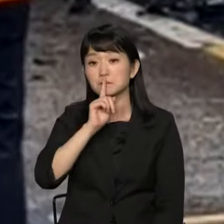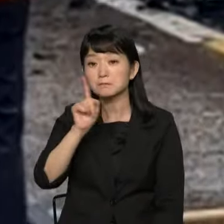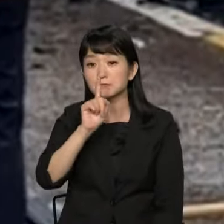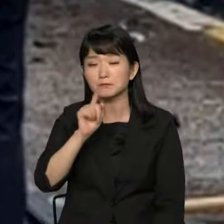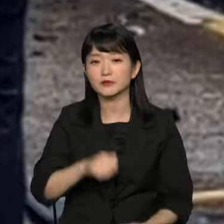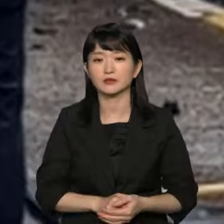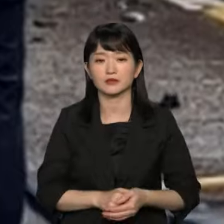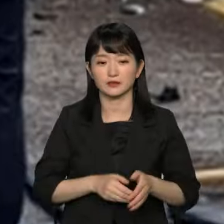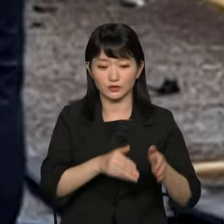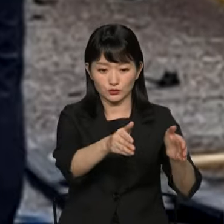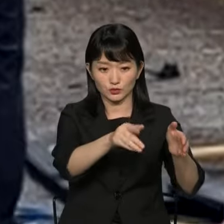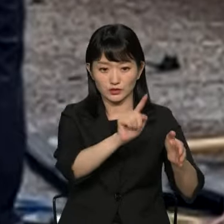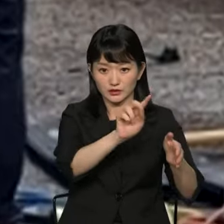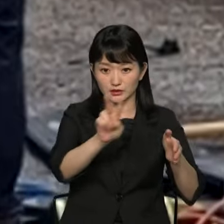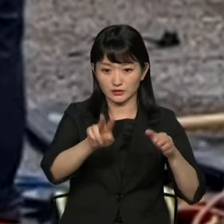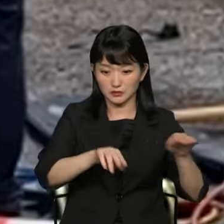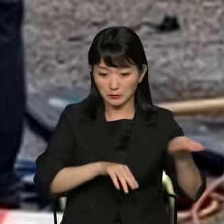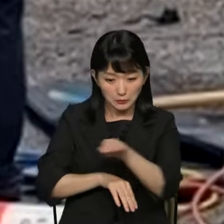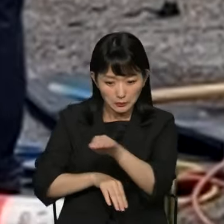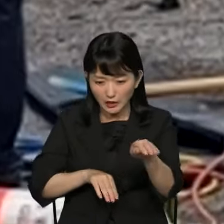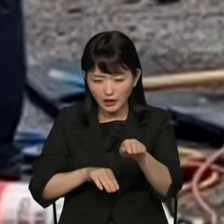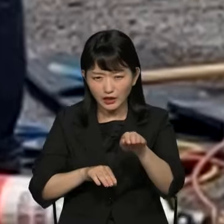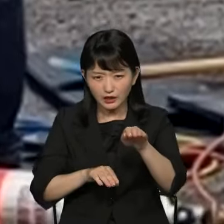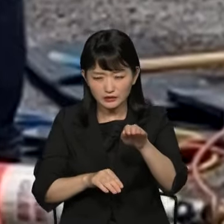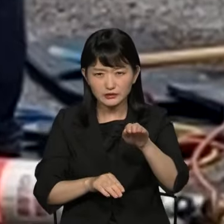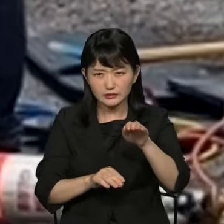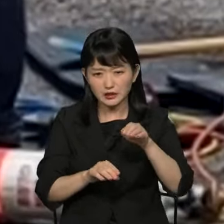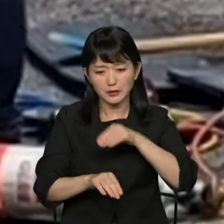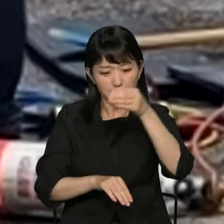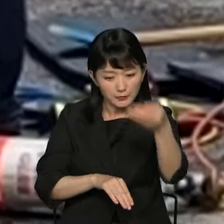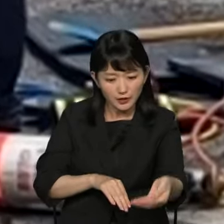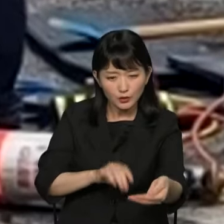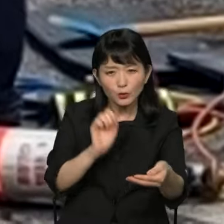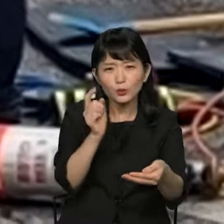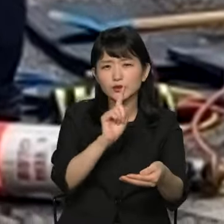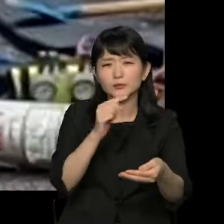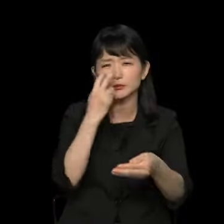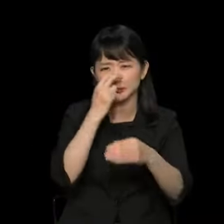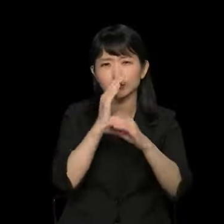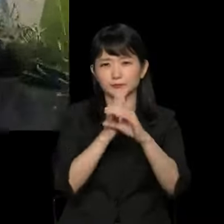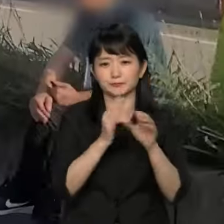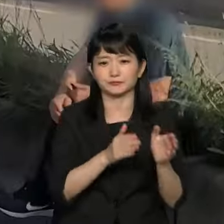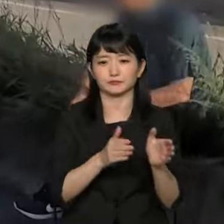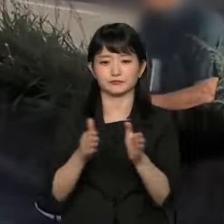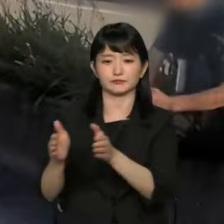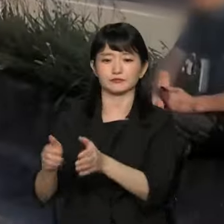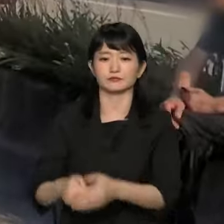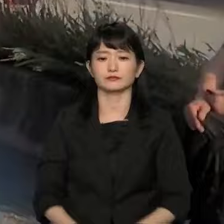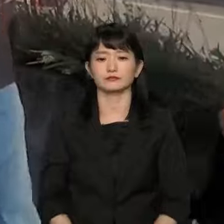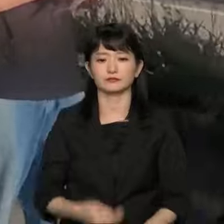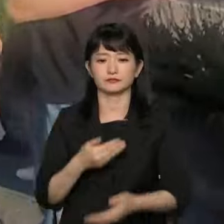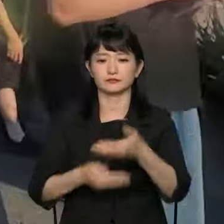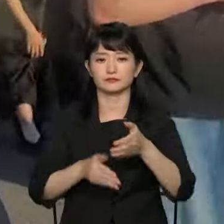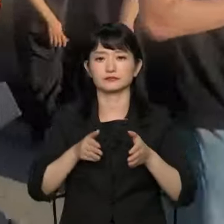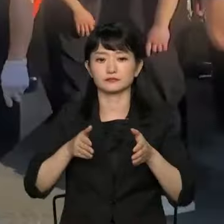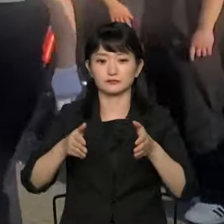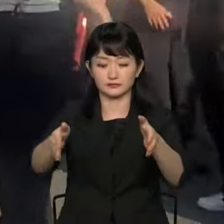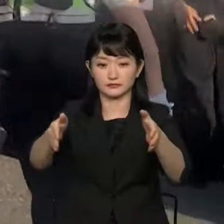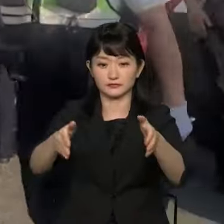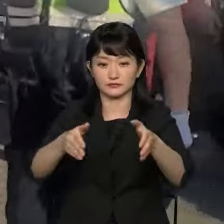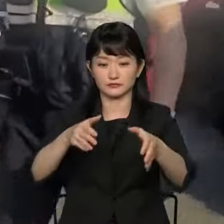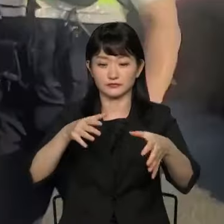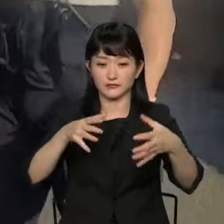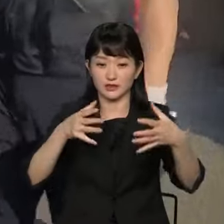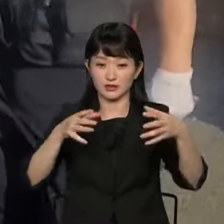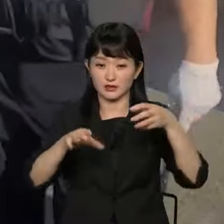차로를 변경하던 중 사고가 난 것으로 보고 정확한 사고 경위를 조사하고 있습니다. 고속도로 한복판에 심하게